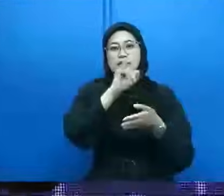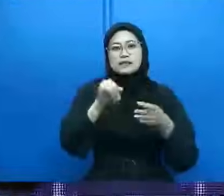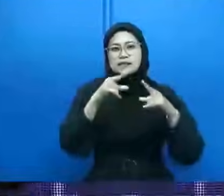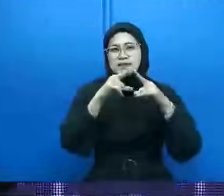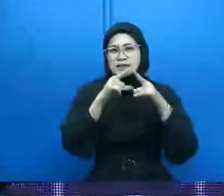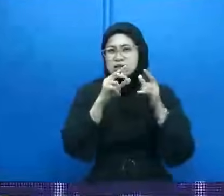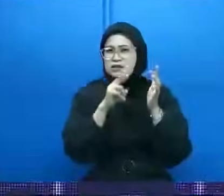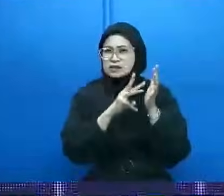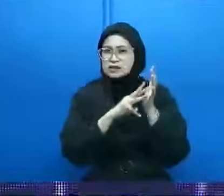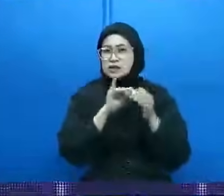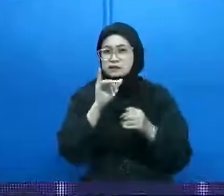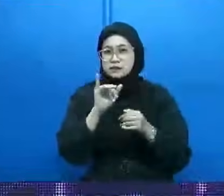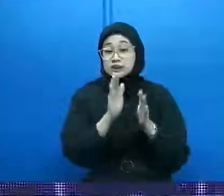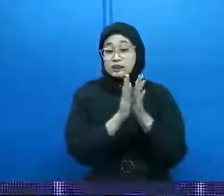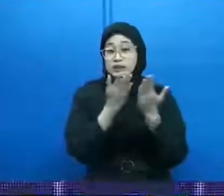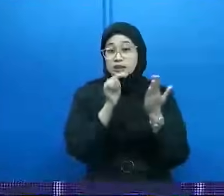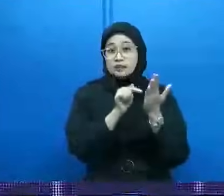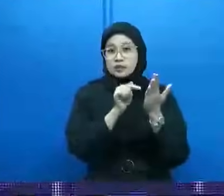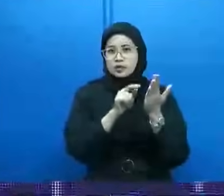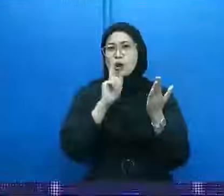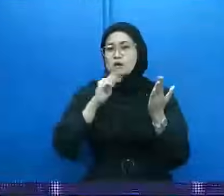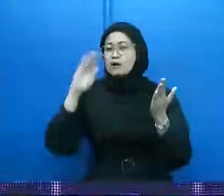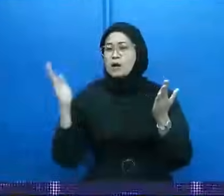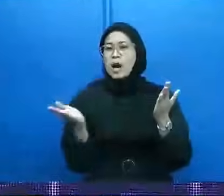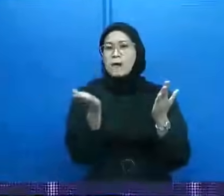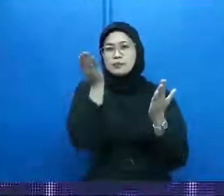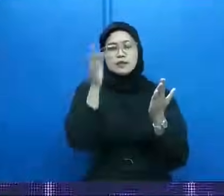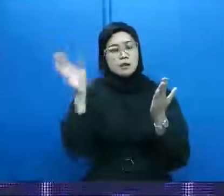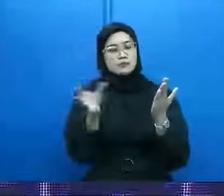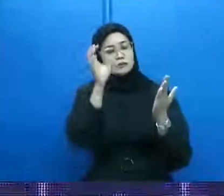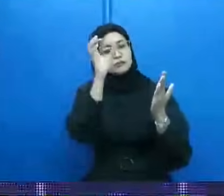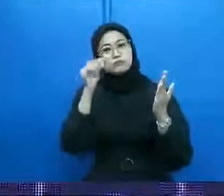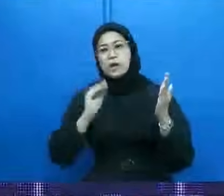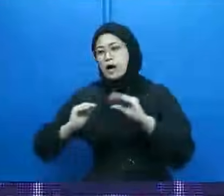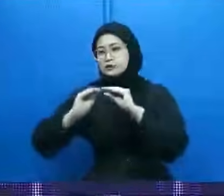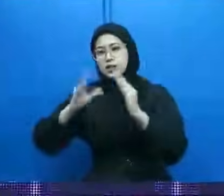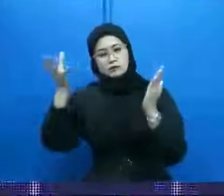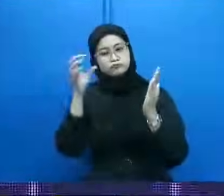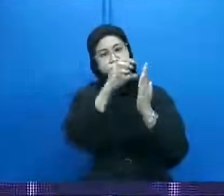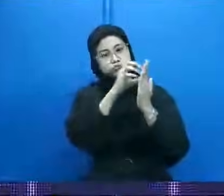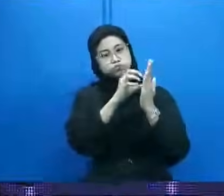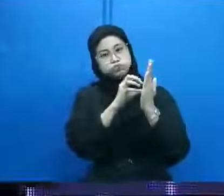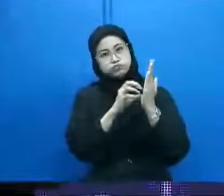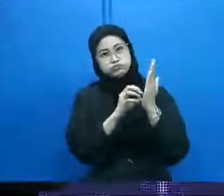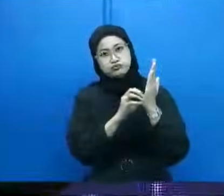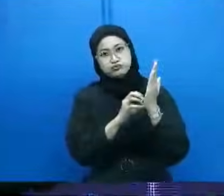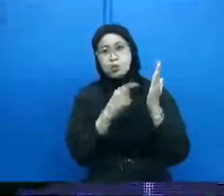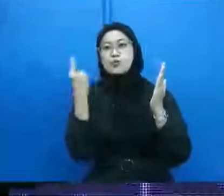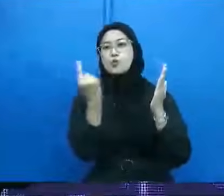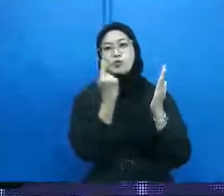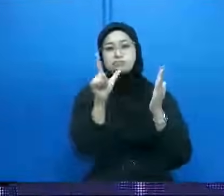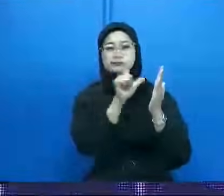ini terkumpul ajaran-ajaran Nabi Sallallahu Alaihi Wasallam secara umum. Maka dibuat oleh beliau 97